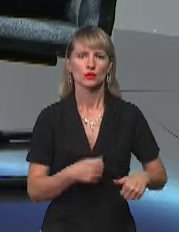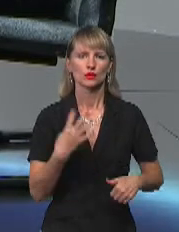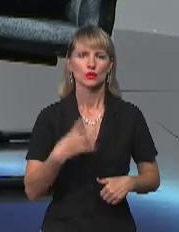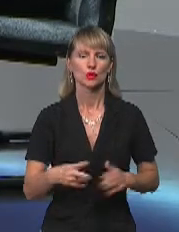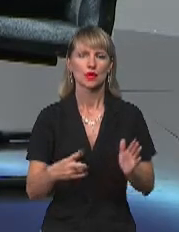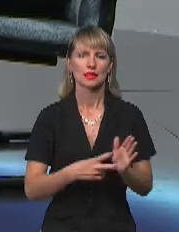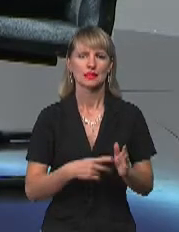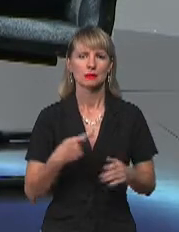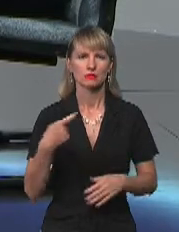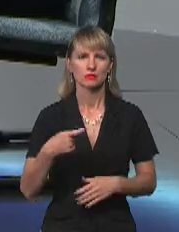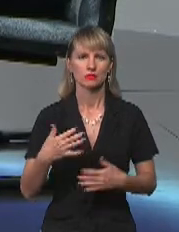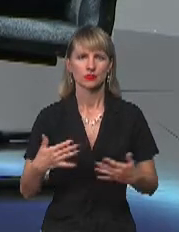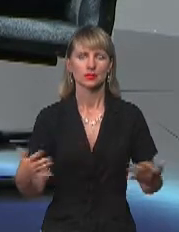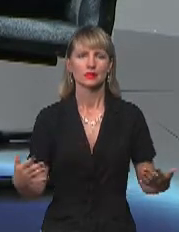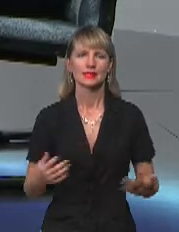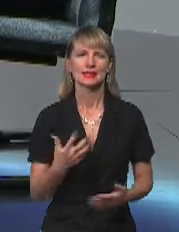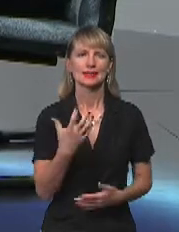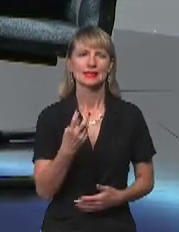47 одиниць вогнепальної зброї,